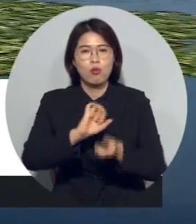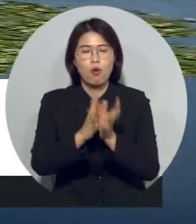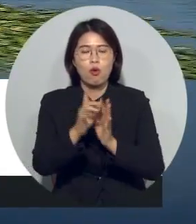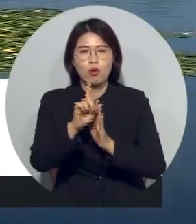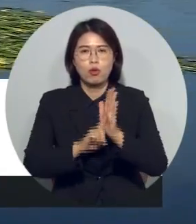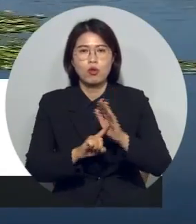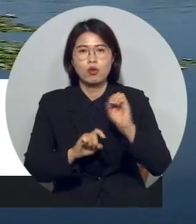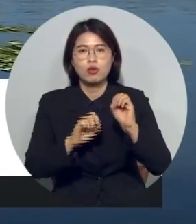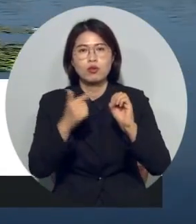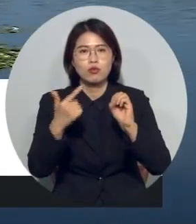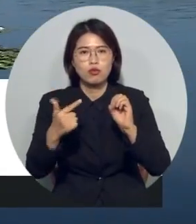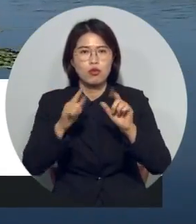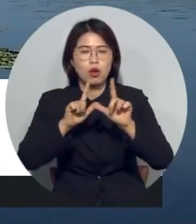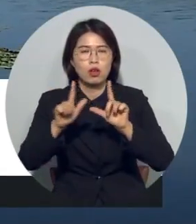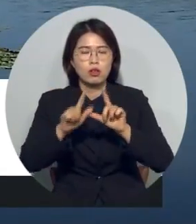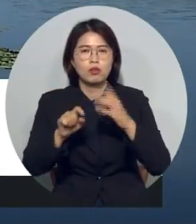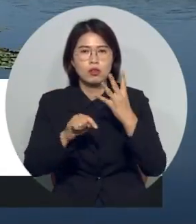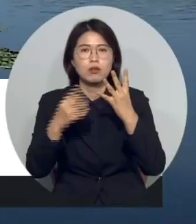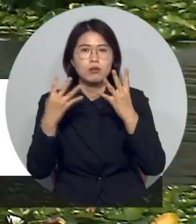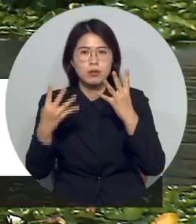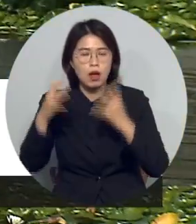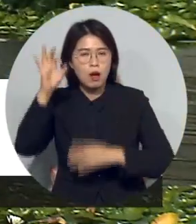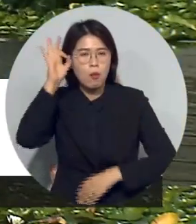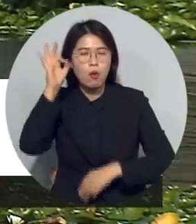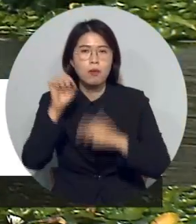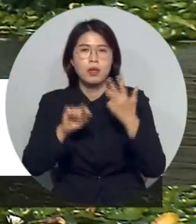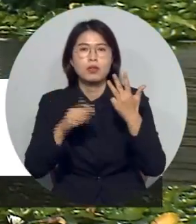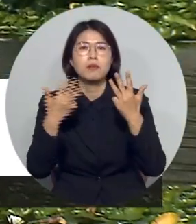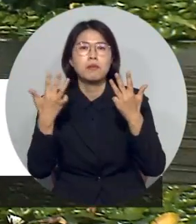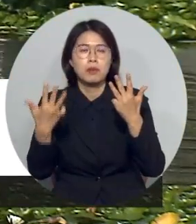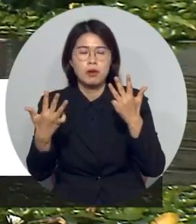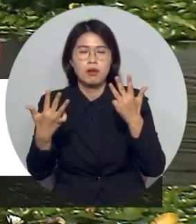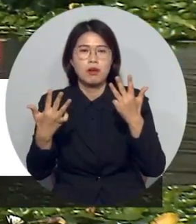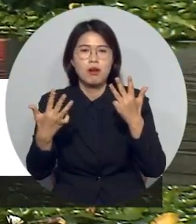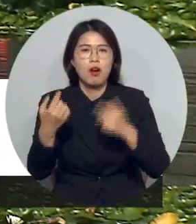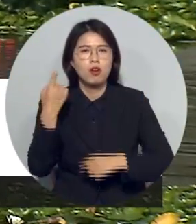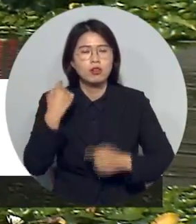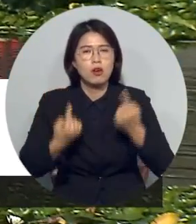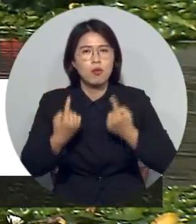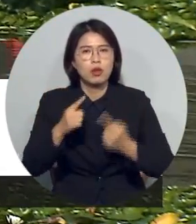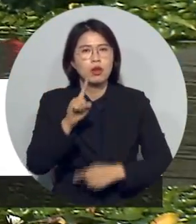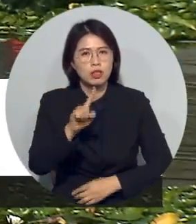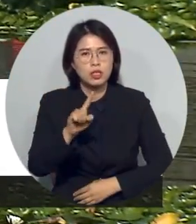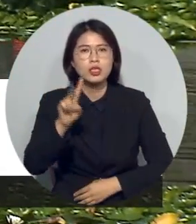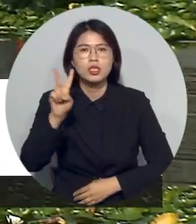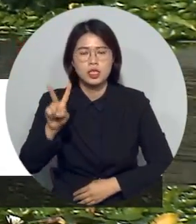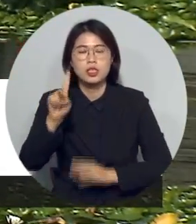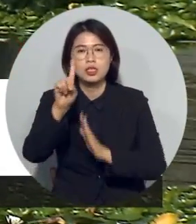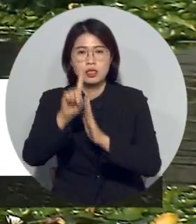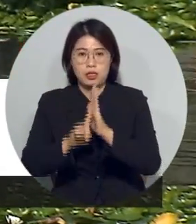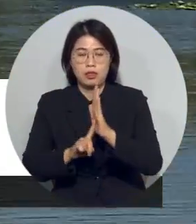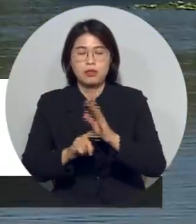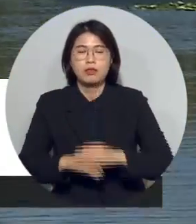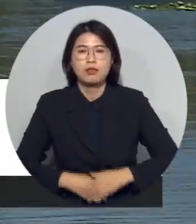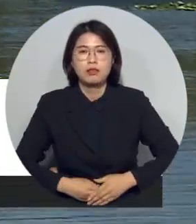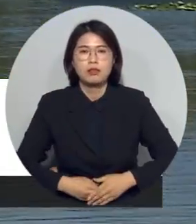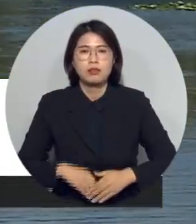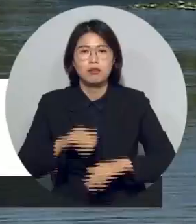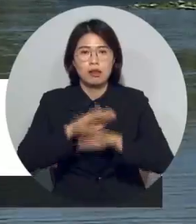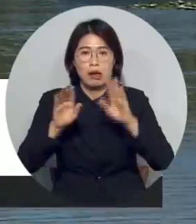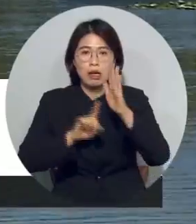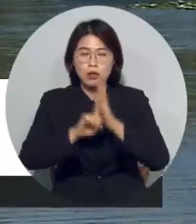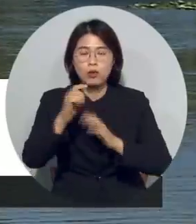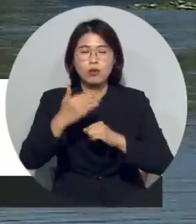0.6 또 안동 4.4 도 포항 8.8 도 등으로 어제보다 1에서 2도 정도 낮았습니다 낮 최고기온은